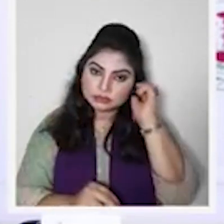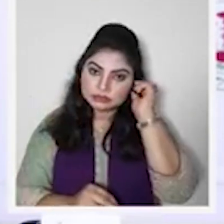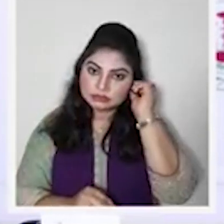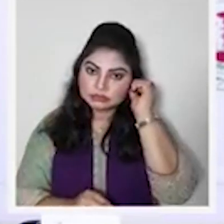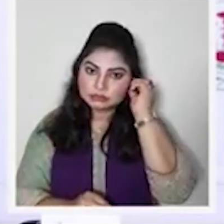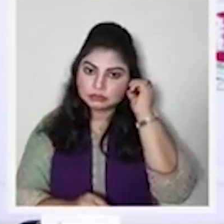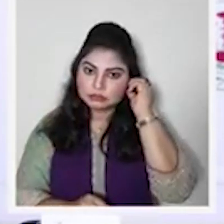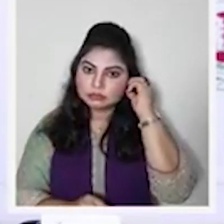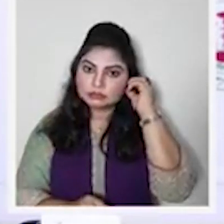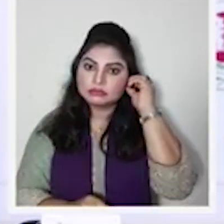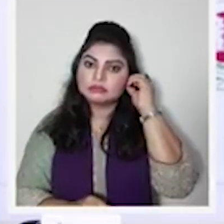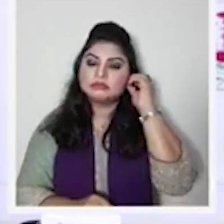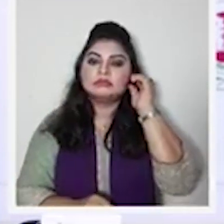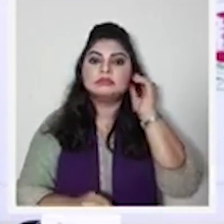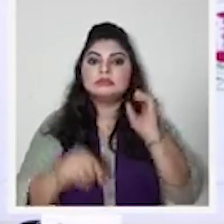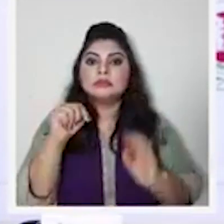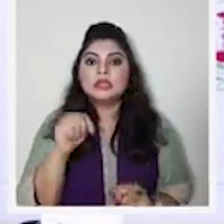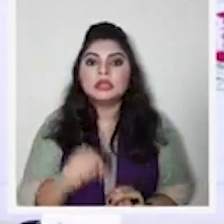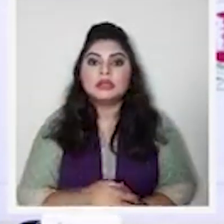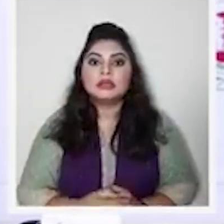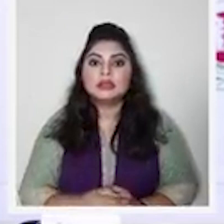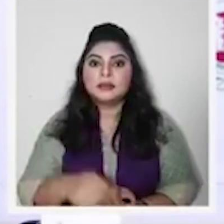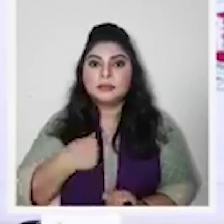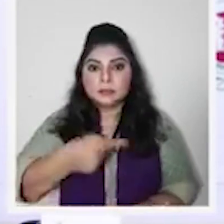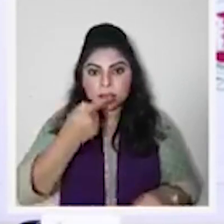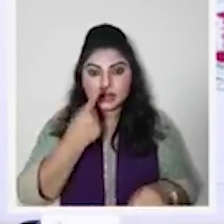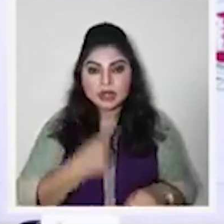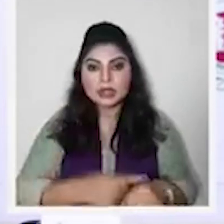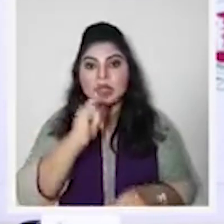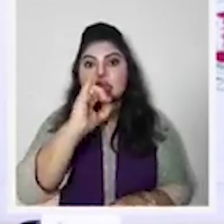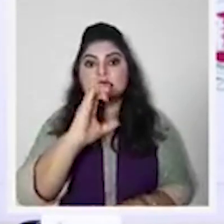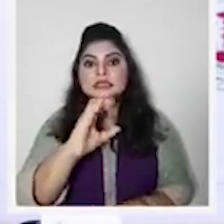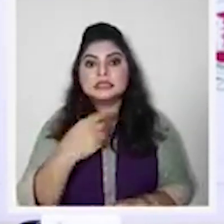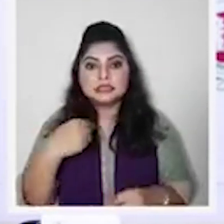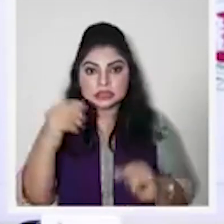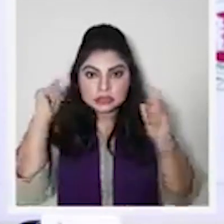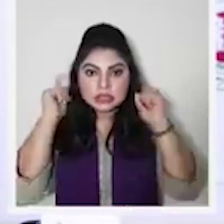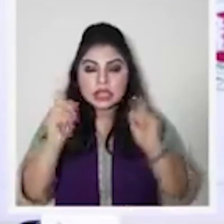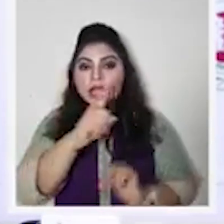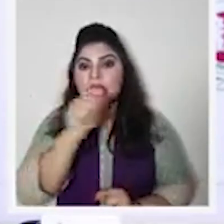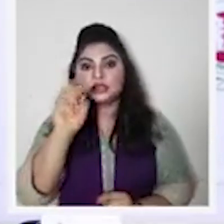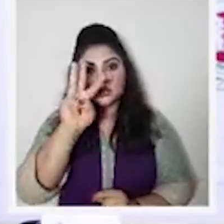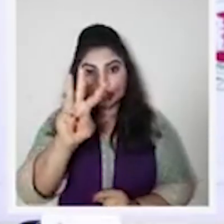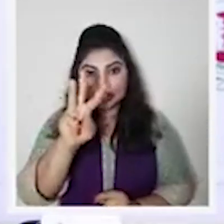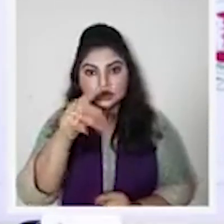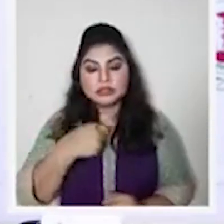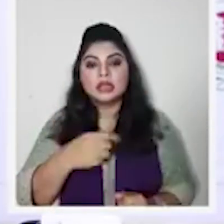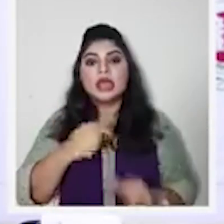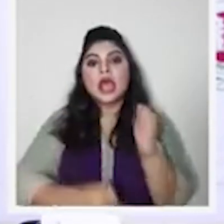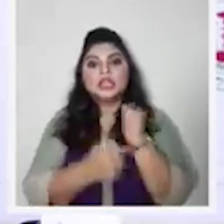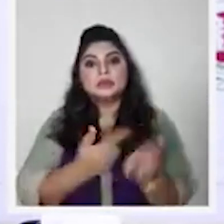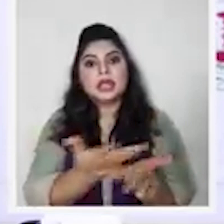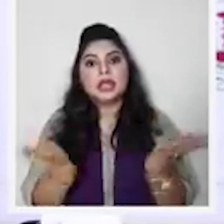হাসপাতালের তথ্য, ঢাকা মহানগরীতে সাধারণ শয্যায় রোগী ভর্তি আছে 2,032 জন, শয্যা খালি আছে